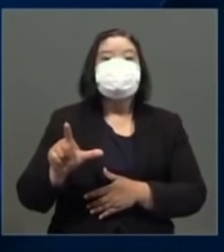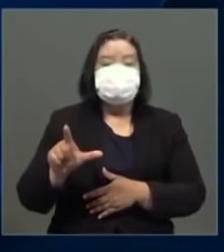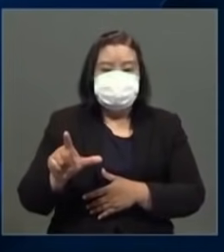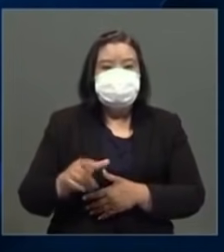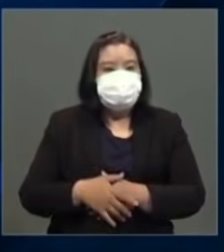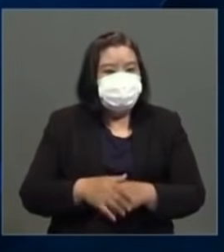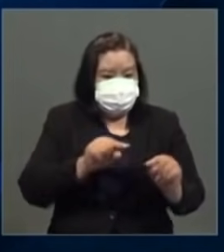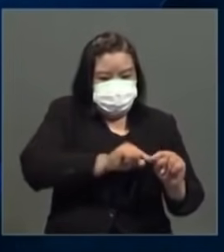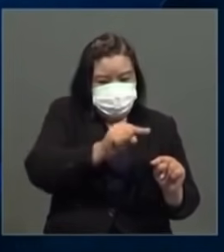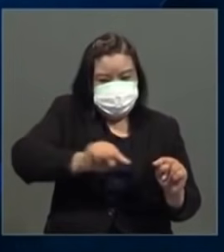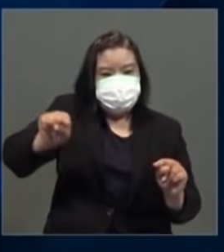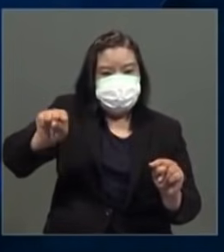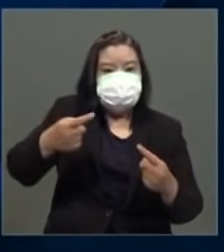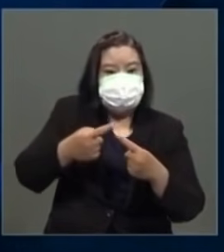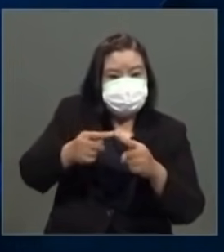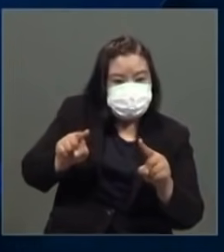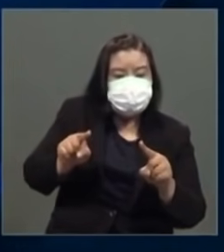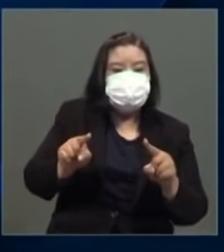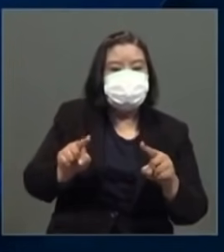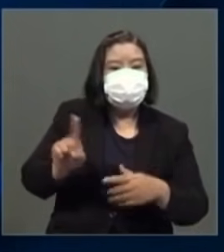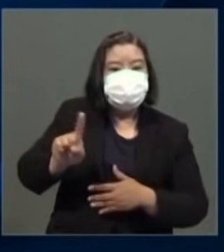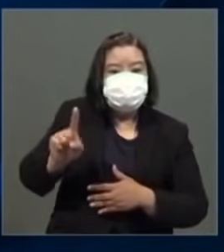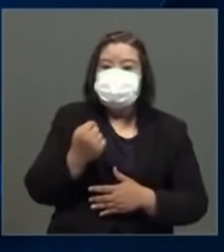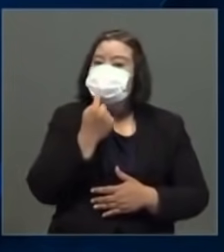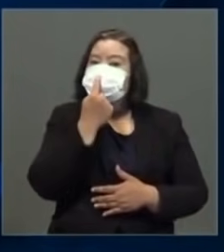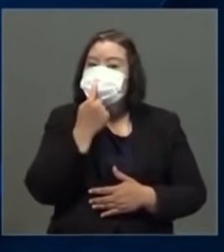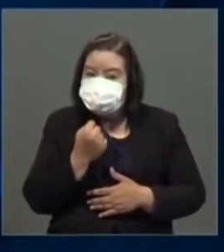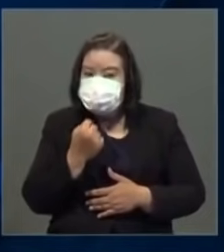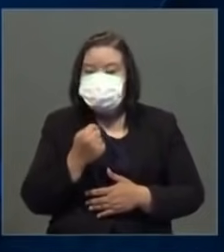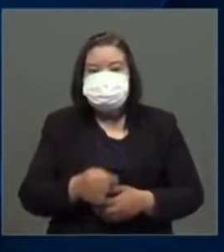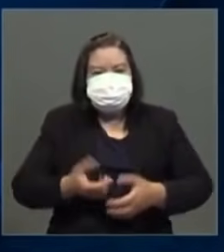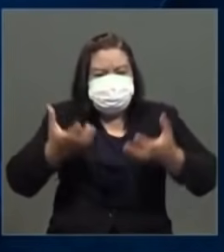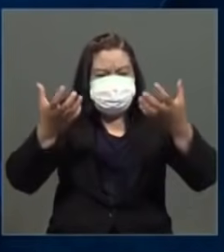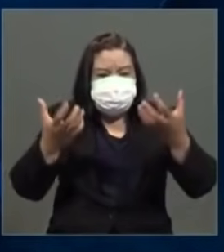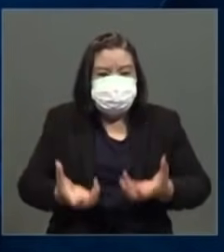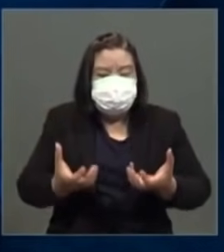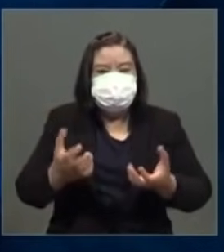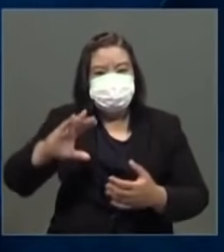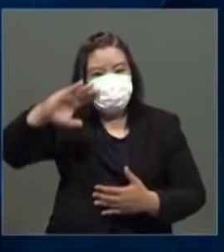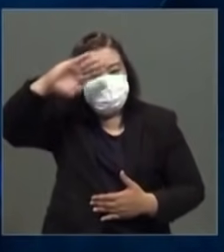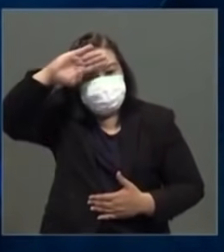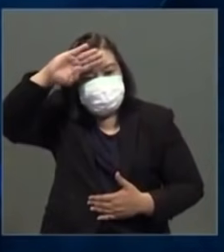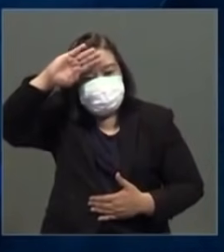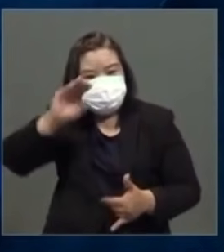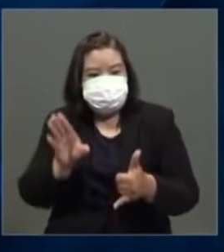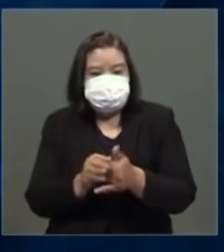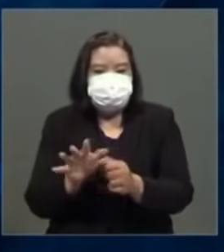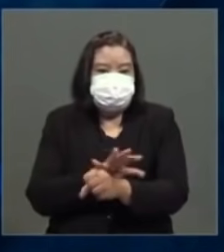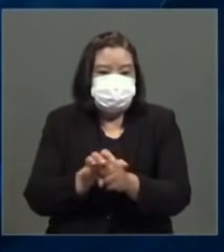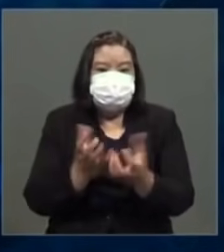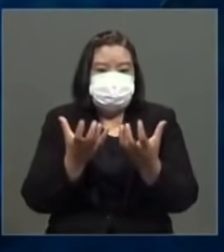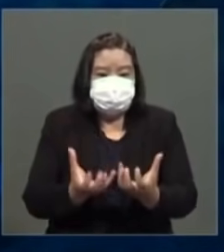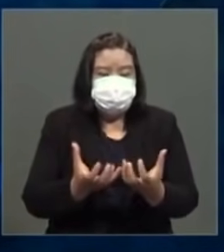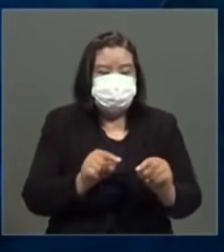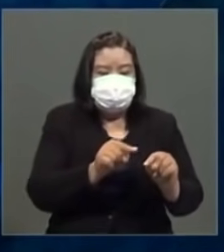ครับยังโชคดีว่ากลุ่มสีแดงซึ่งเป็นอาการหนักๆเนี่ยก็มีแนวโน้มเพิ่มขึ้นแต่ว่า